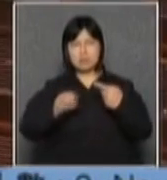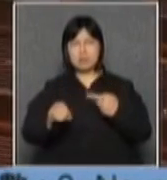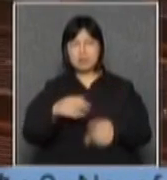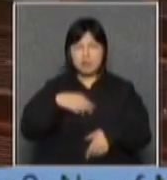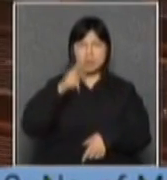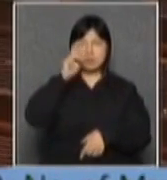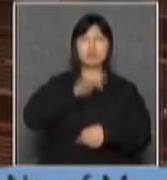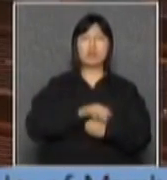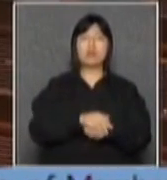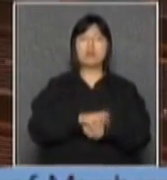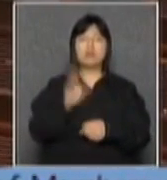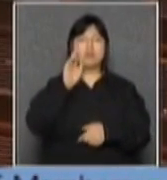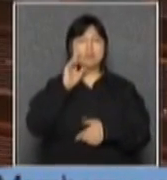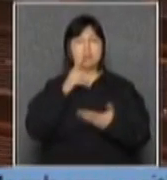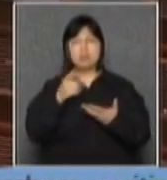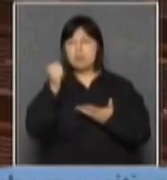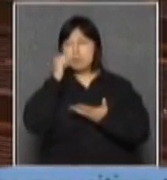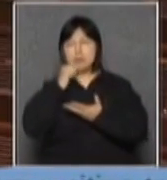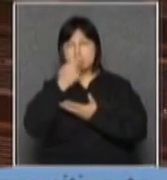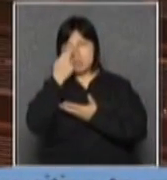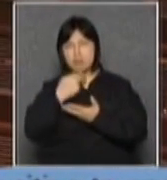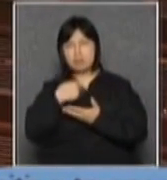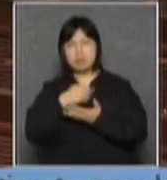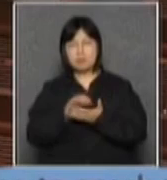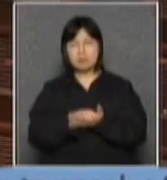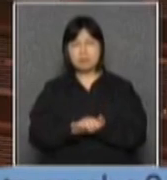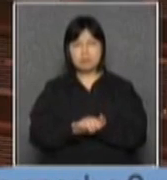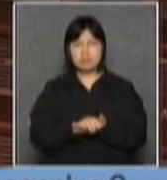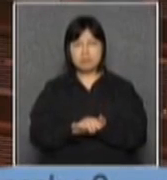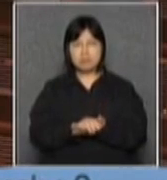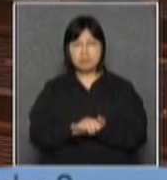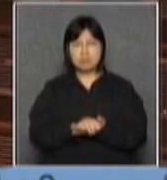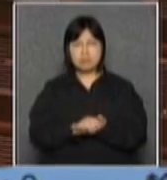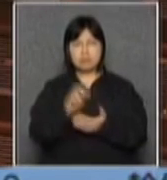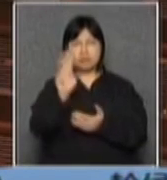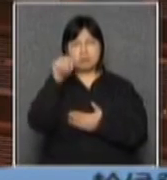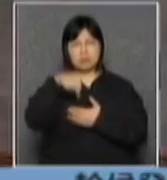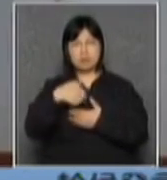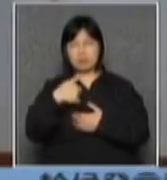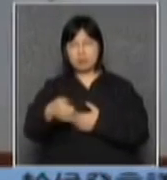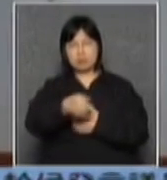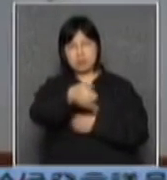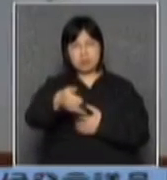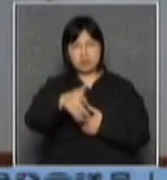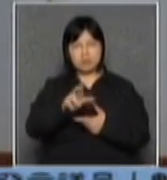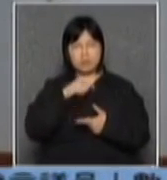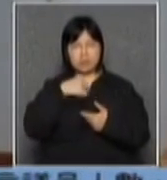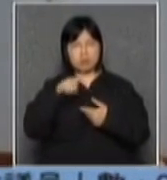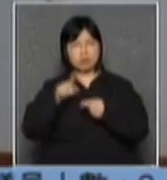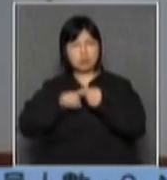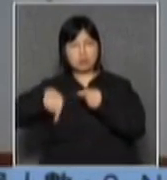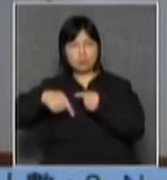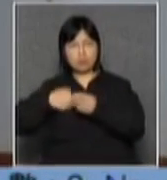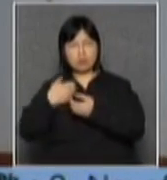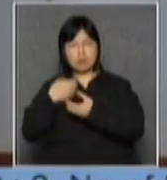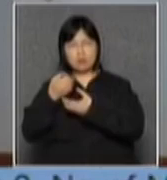啊！哎呀，既然間啲老人家咁慘，攞呢、這個深水埗打個白鴿轉，唔係落去蘭桂坊打個白鴿轉，已經俾